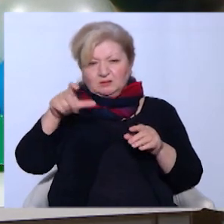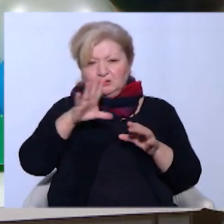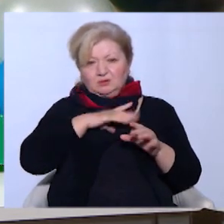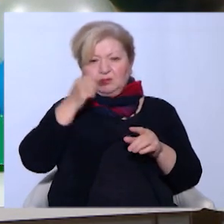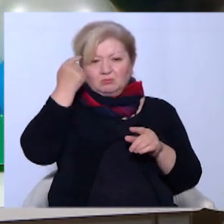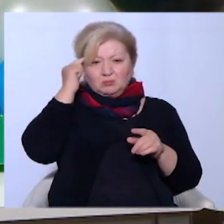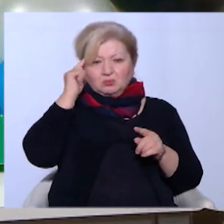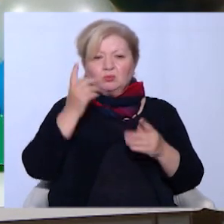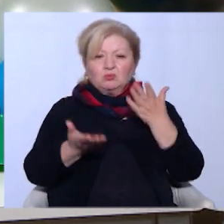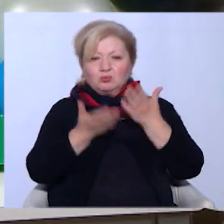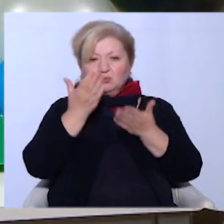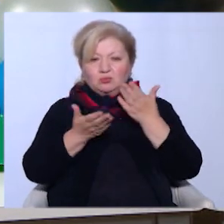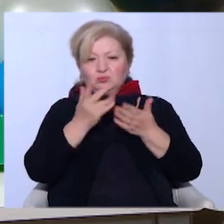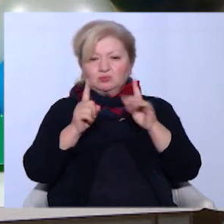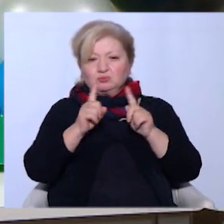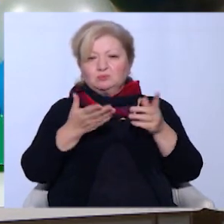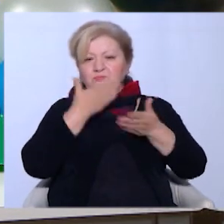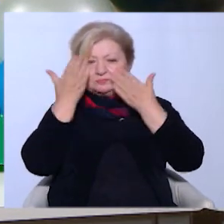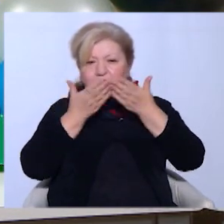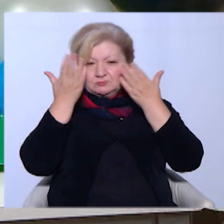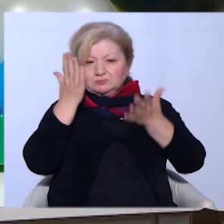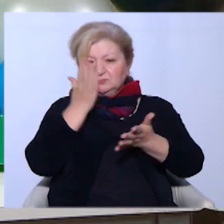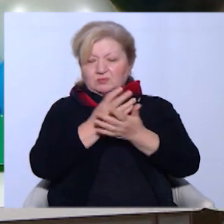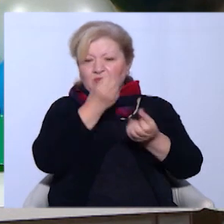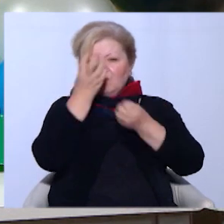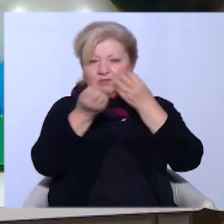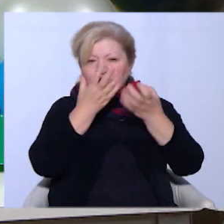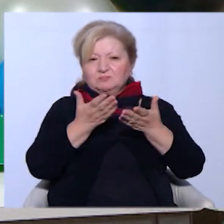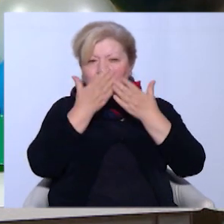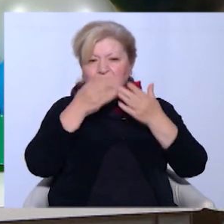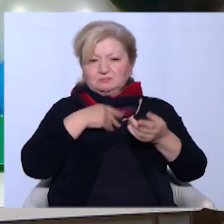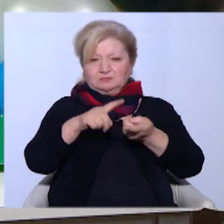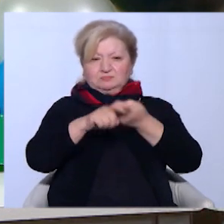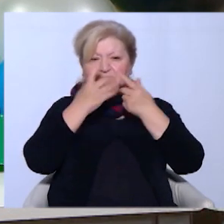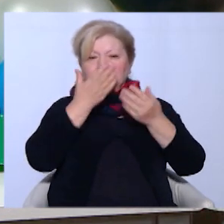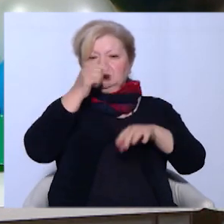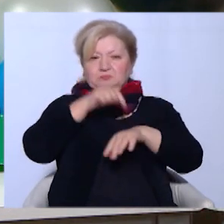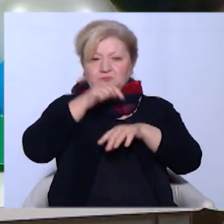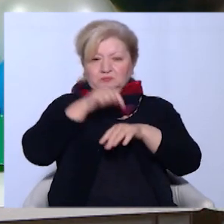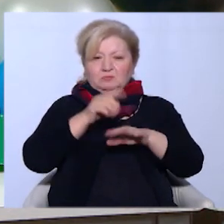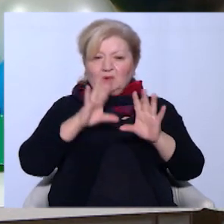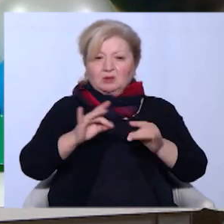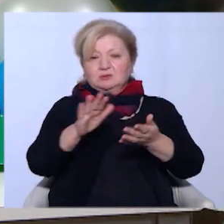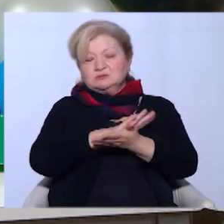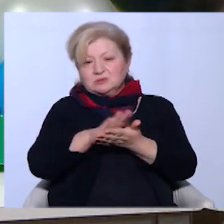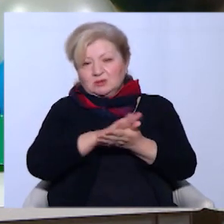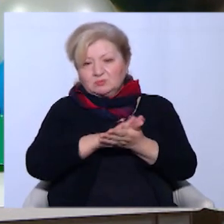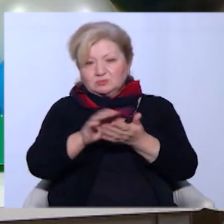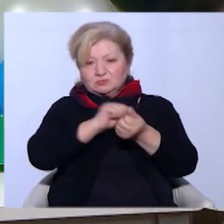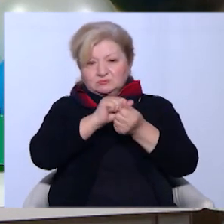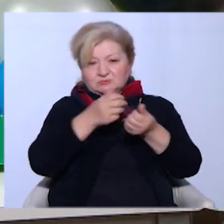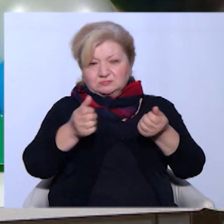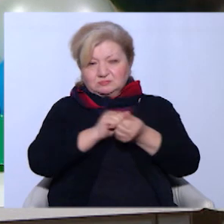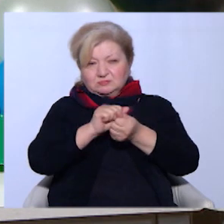მაგალითად სურნელი, რომელიც მცენარებისაგან მოდის, ჩვენამდე აღწევს, ან სველის არეცხი შეიძლება გაშრეს, ესე